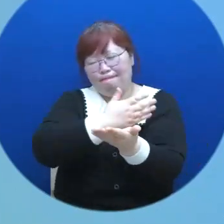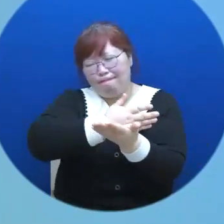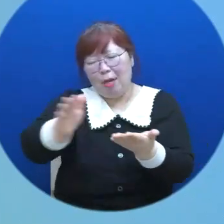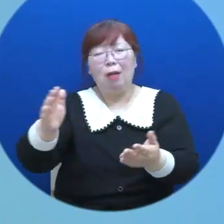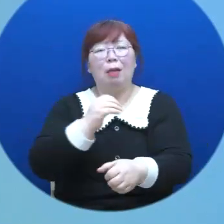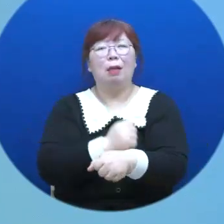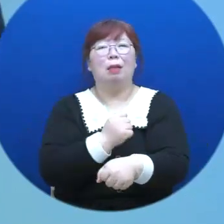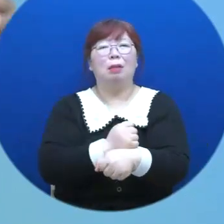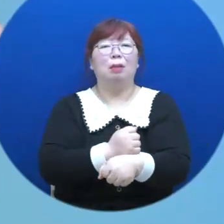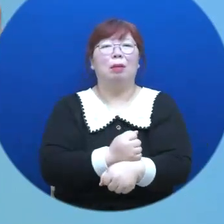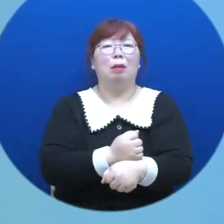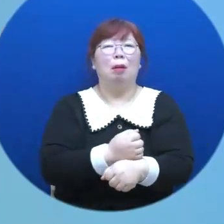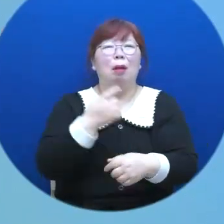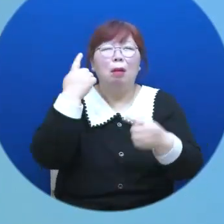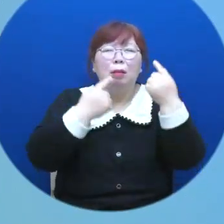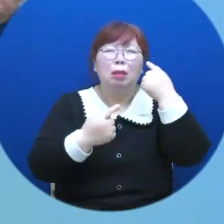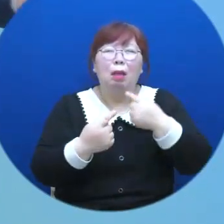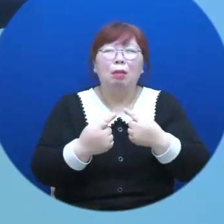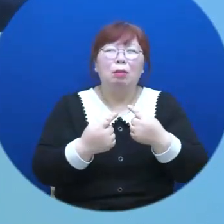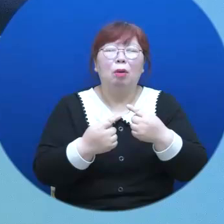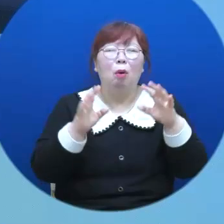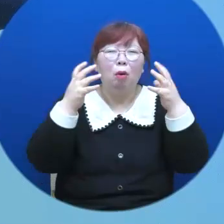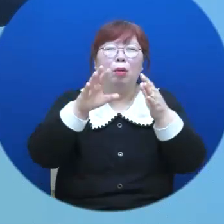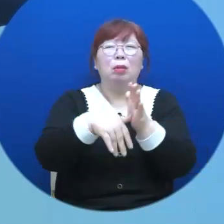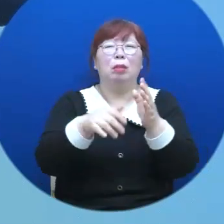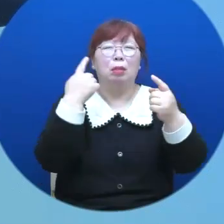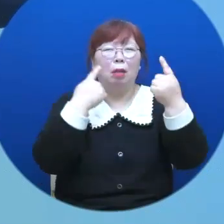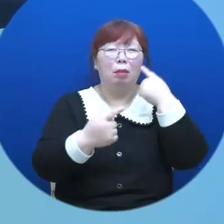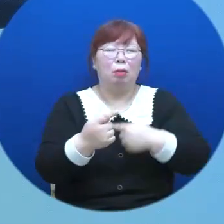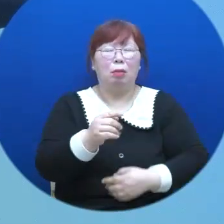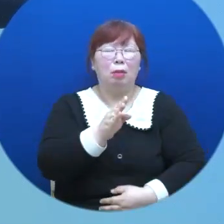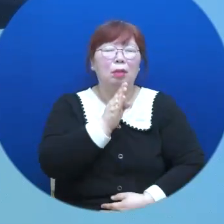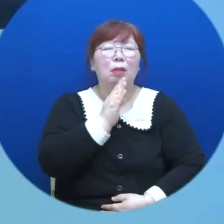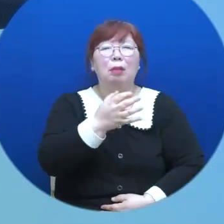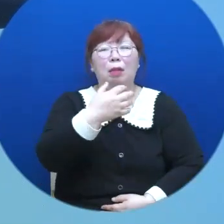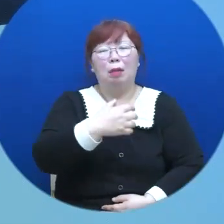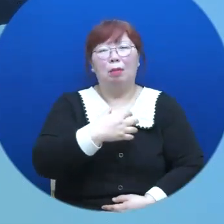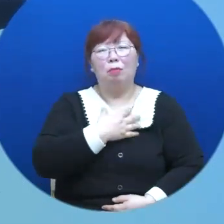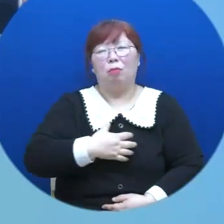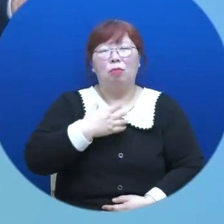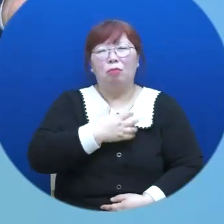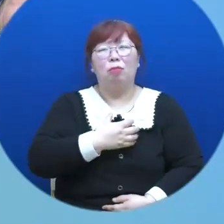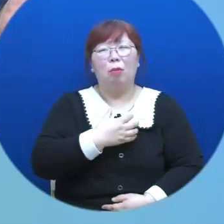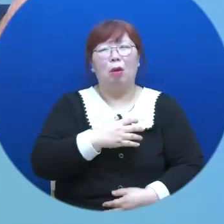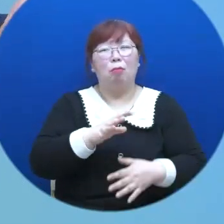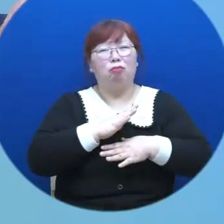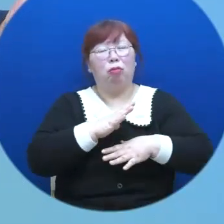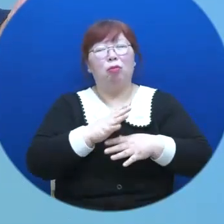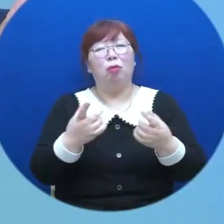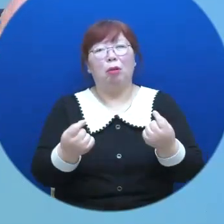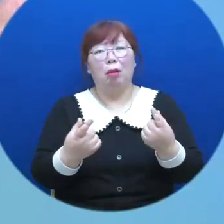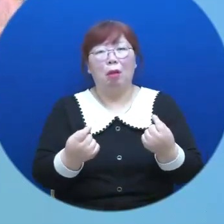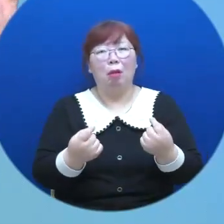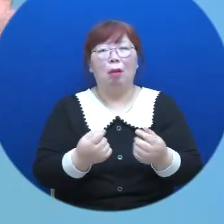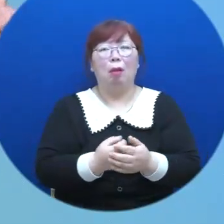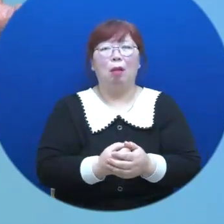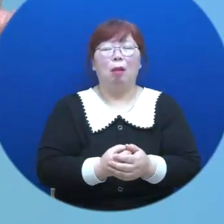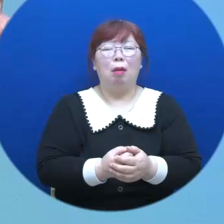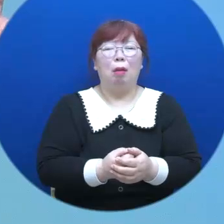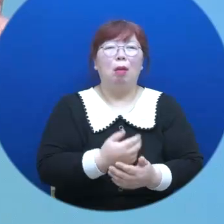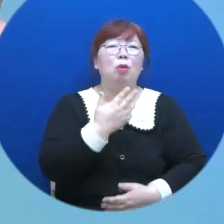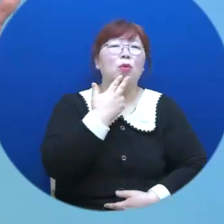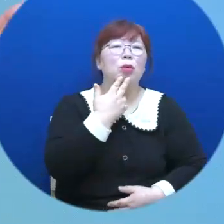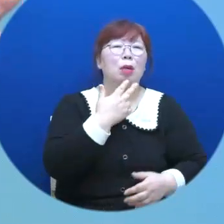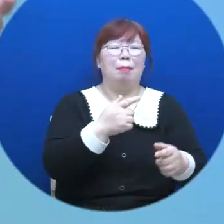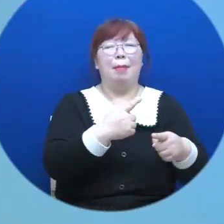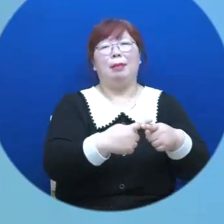상처가 얼마나 무서운가 하는 예를 보여주고 있는 거잖아요. 여러분, 요셉 역시 그렇다고요. 그런 상처를